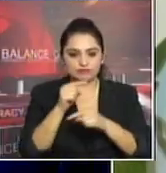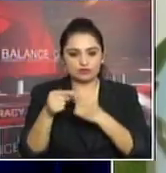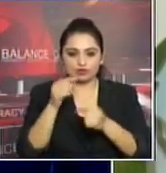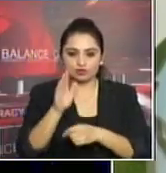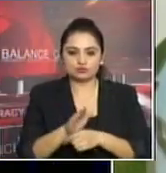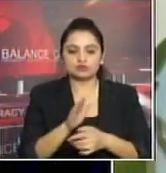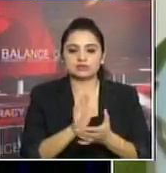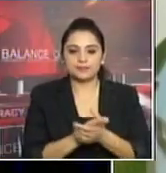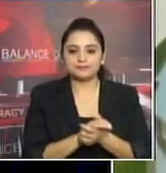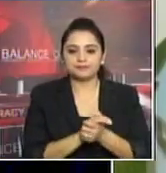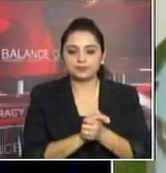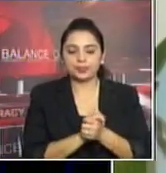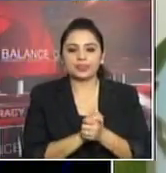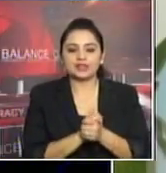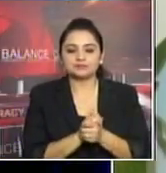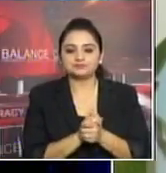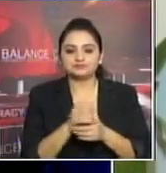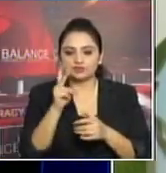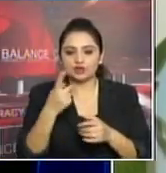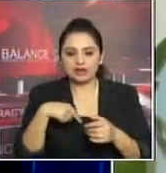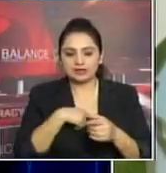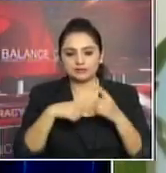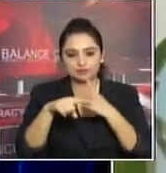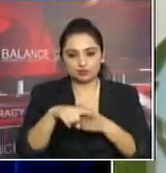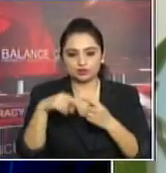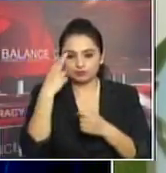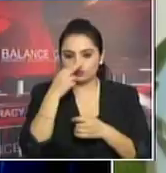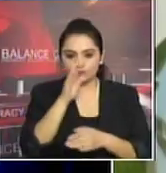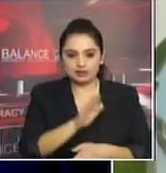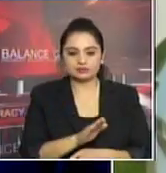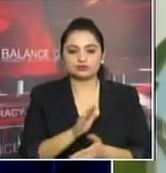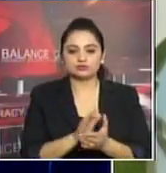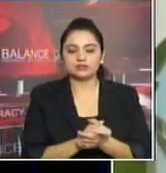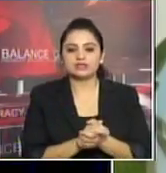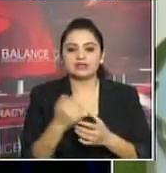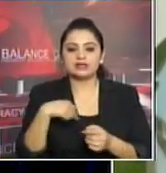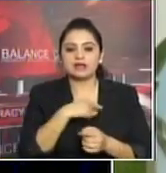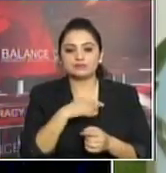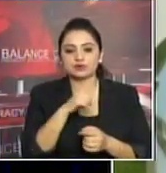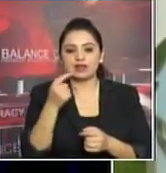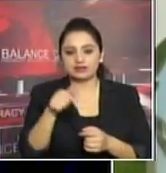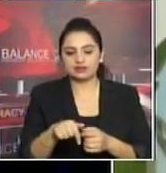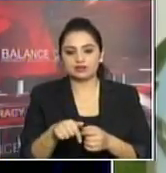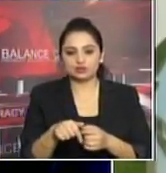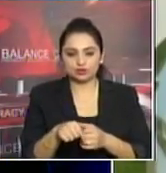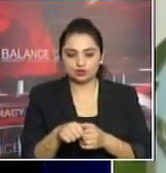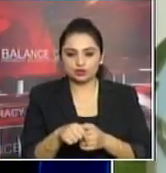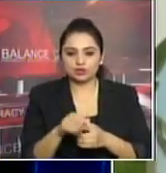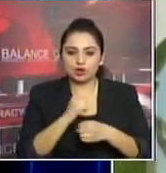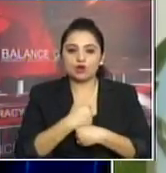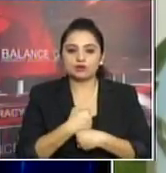ठ्याक्कै यो के भयो भन्ने कुरो त भएन, तर हामी सकारात्मक दिशामा छौँ र हाम्रो लागि यो प्रोटोकल फाइनल